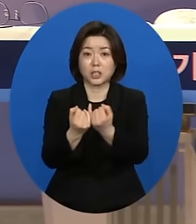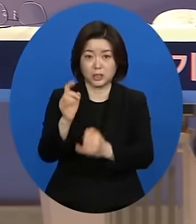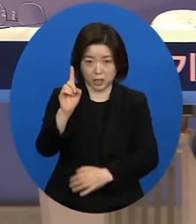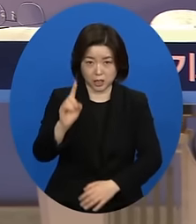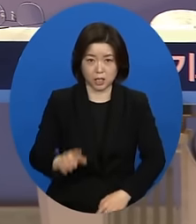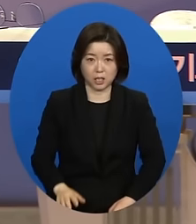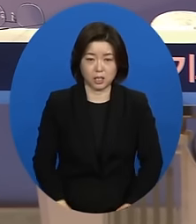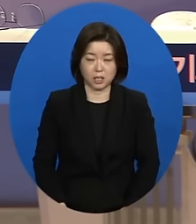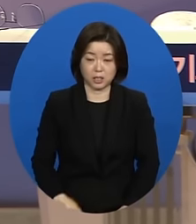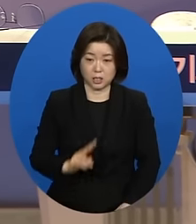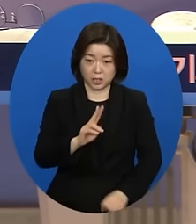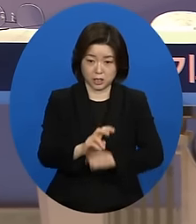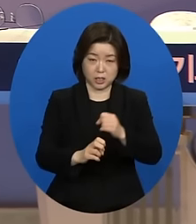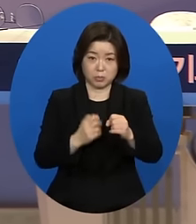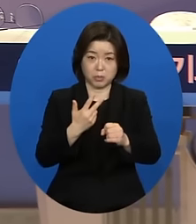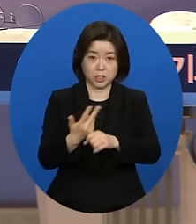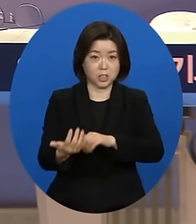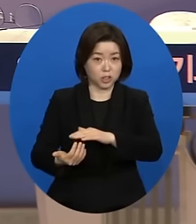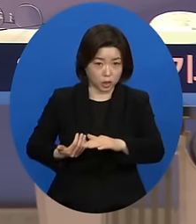27년 전에